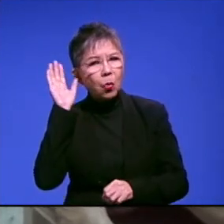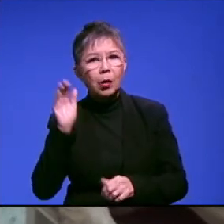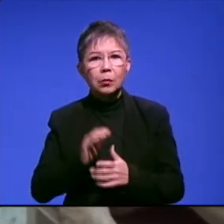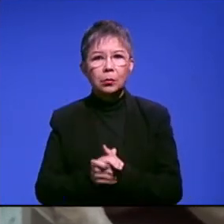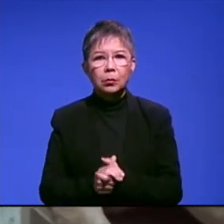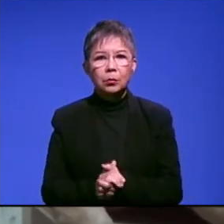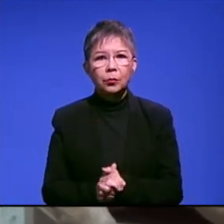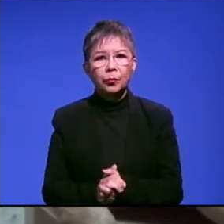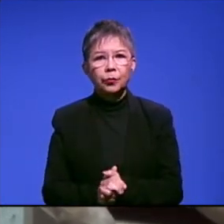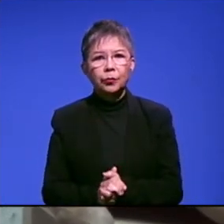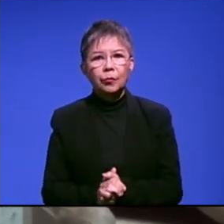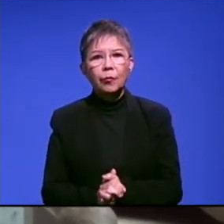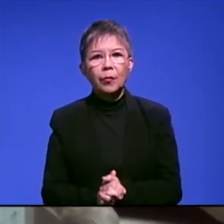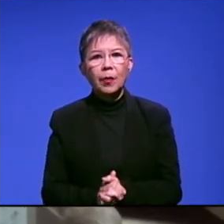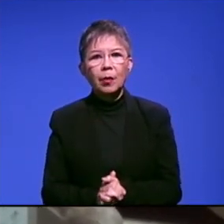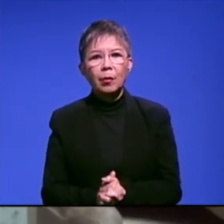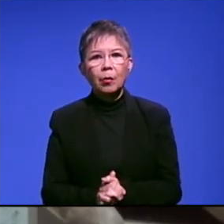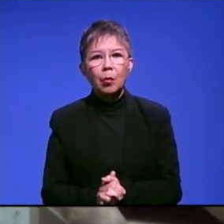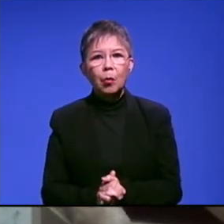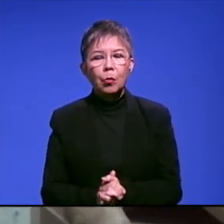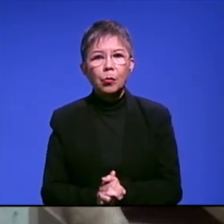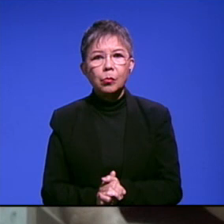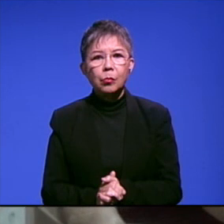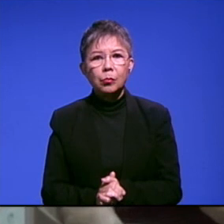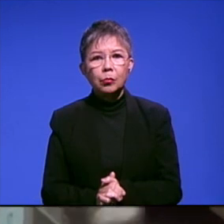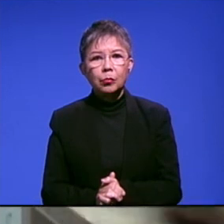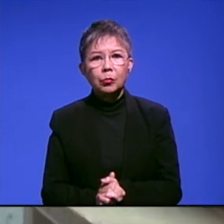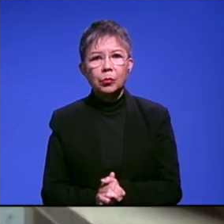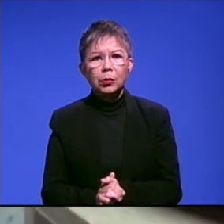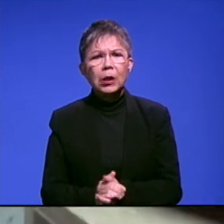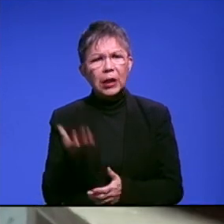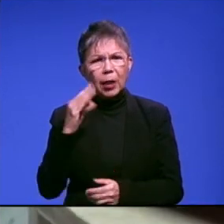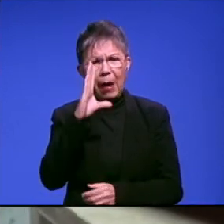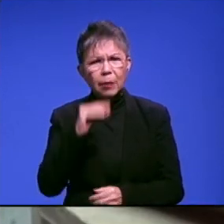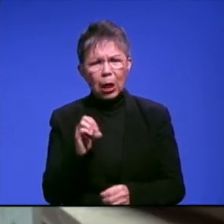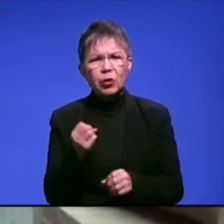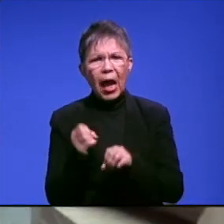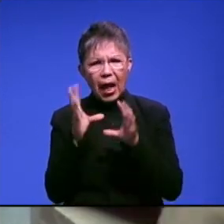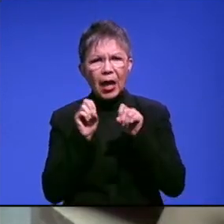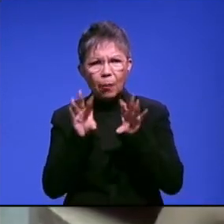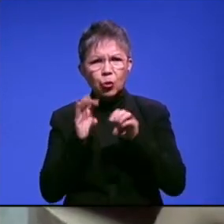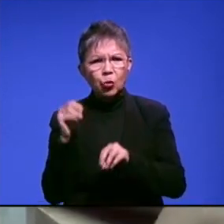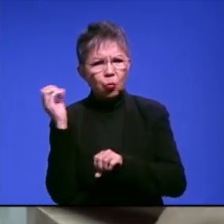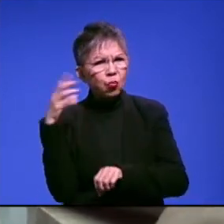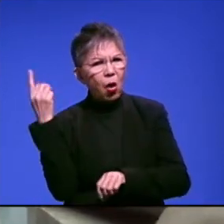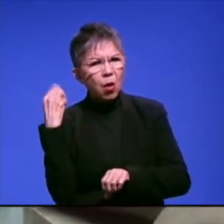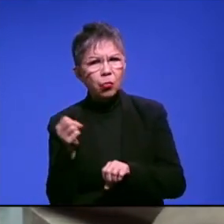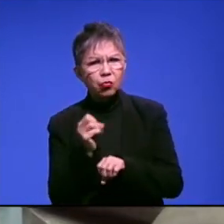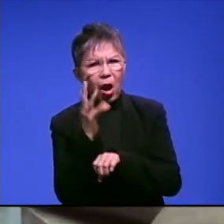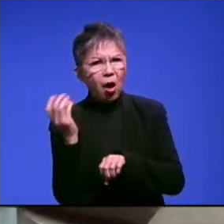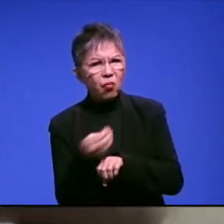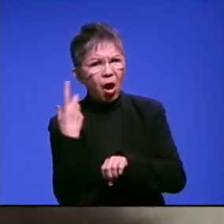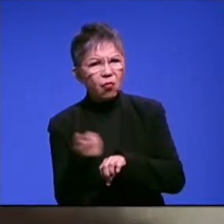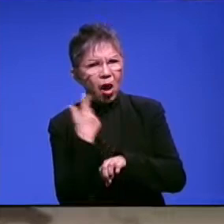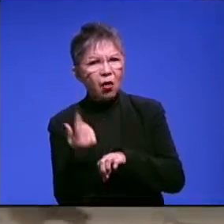Oh gitu, emang kondisinya begitu, tapi nggak setiap malam nyala terus? Ya, malam sih nyala terus, Mas. Nyala aja bagian sini ya, saya lihat ya, cuma